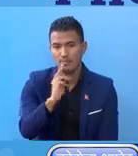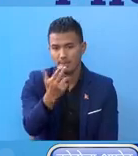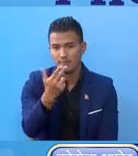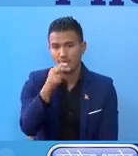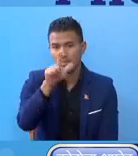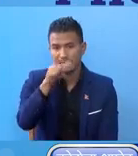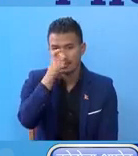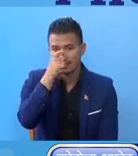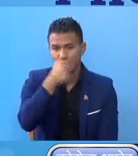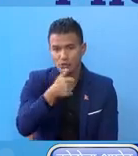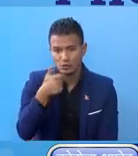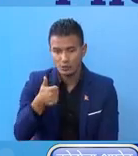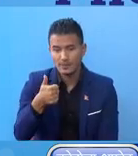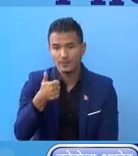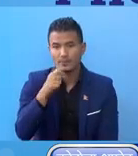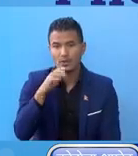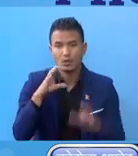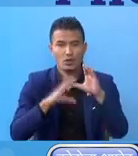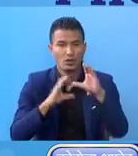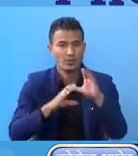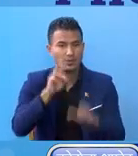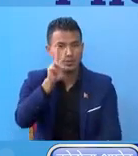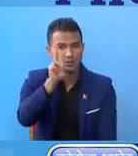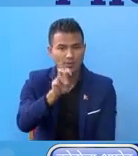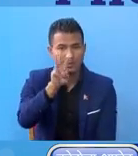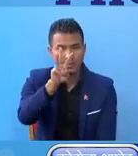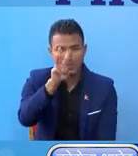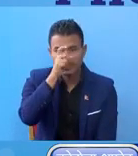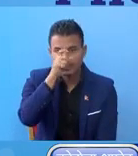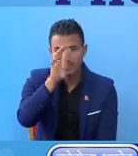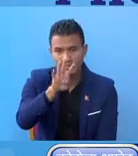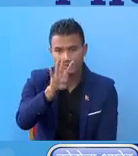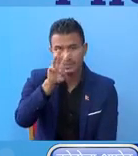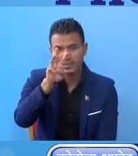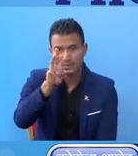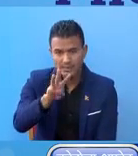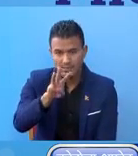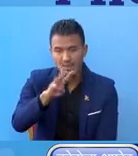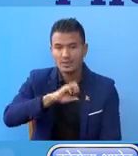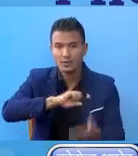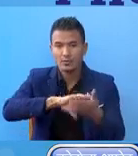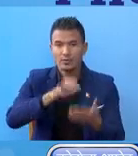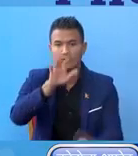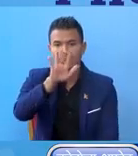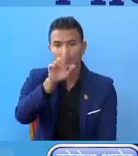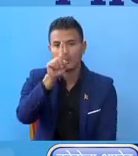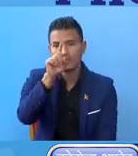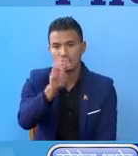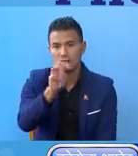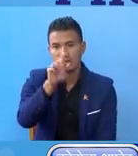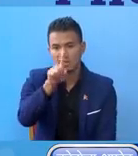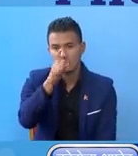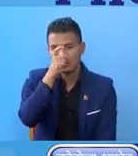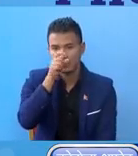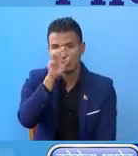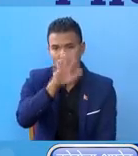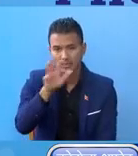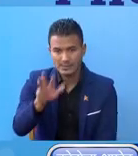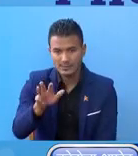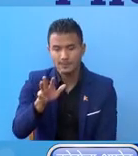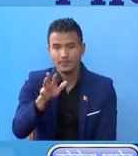प्रदेशमा 766, गण्डकीमा 2343, प्रदेश पाँचमा